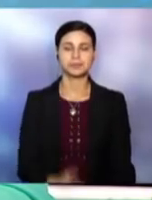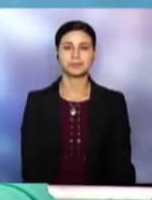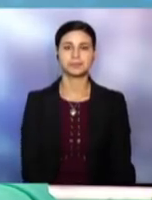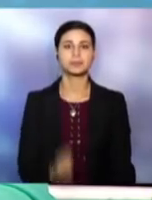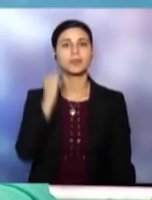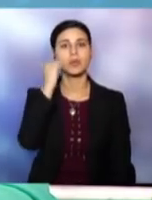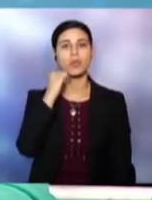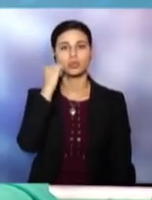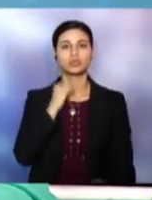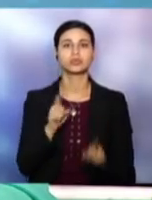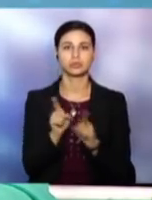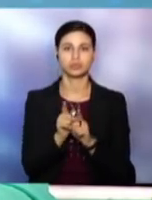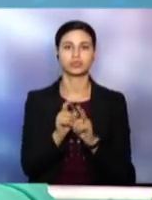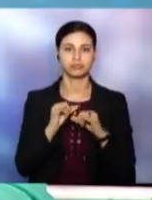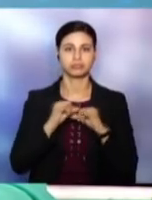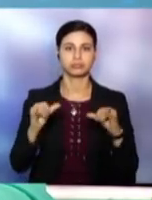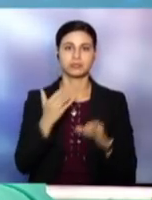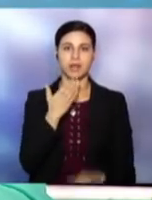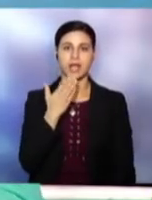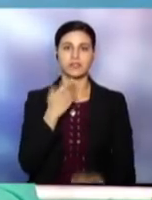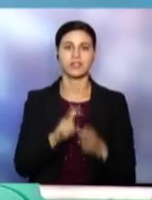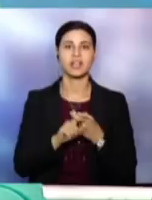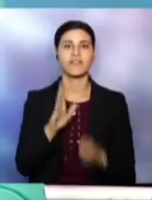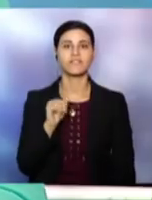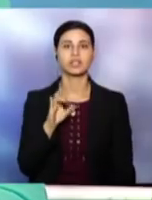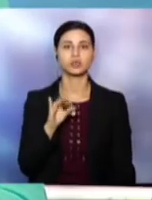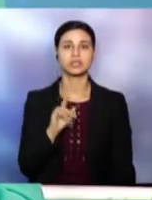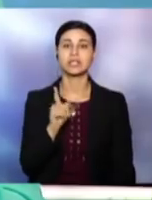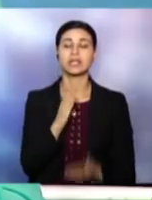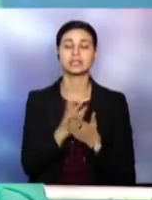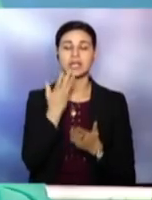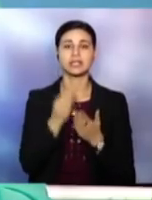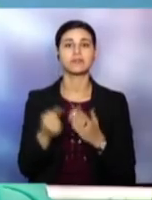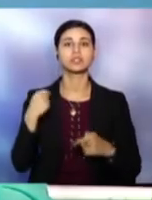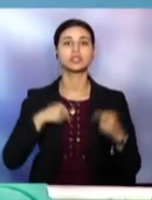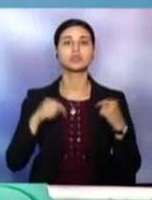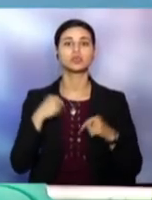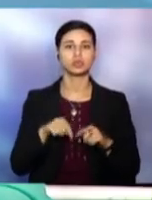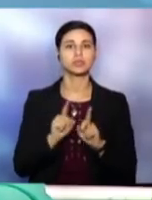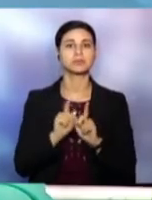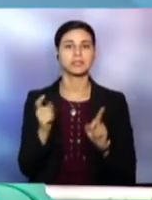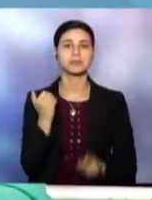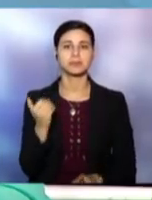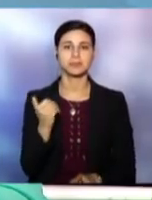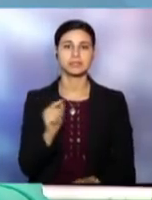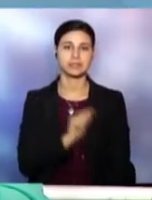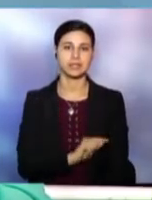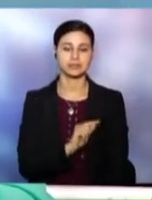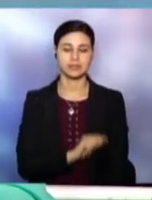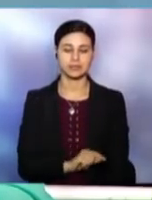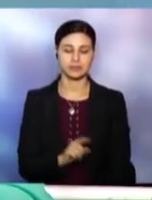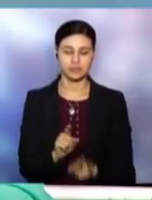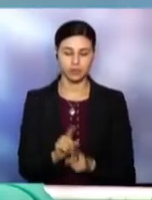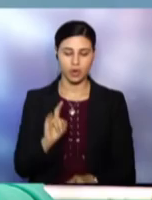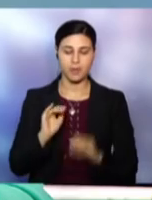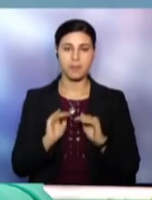და მოხუცებულები. პირველ რიგში, რაც განპირობებულია მათი იმუნური სისტემის თავისებურებით, ცირი